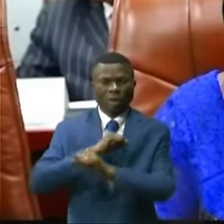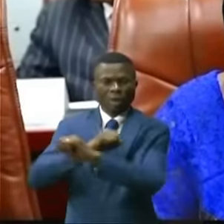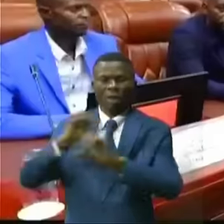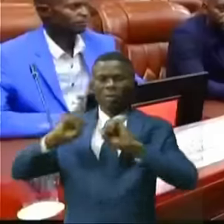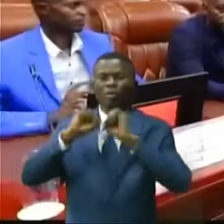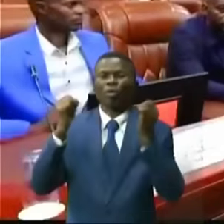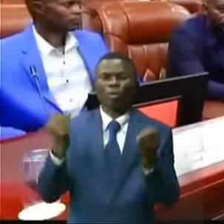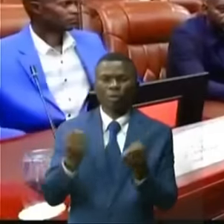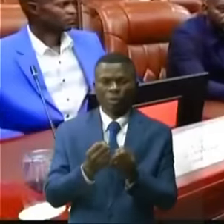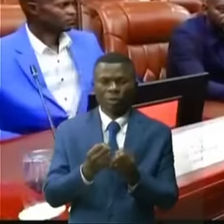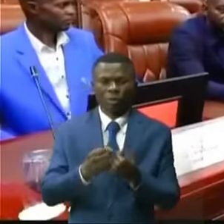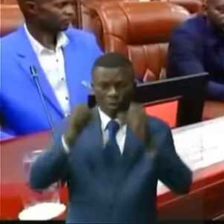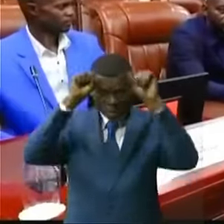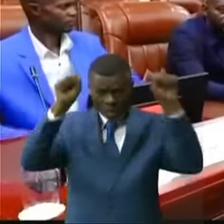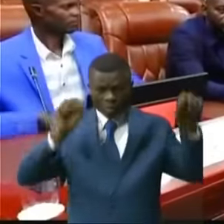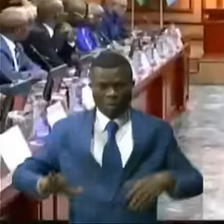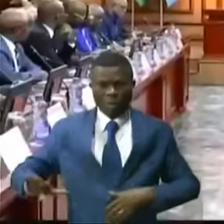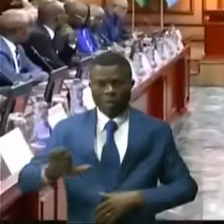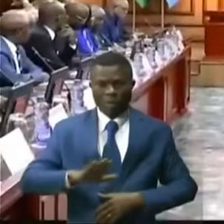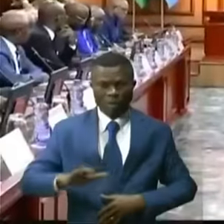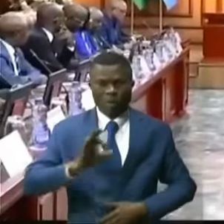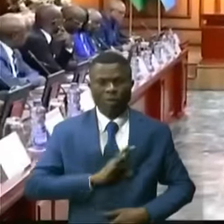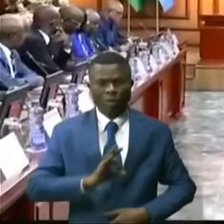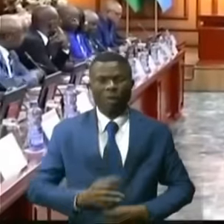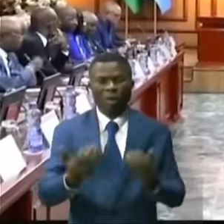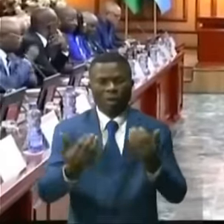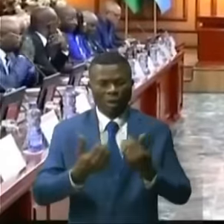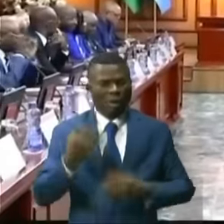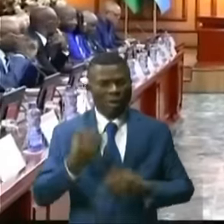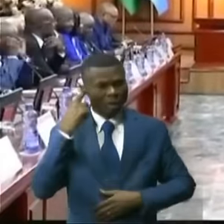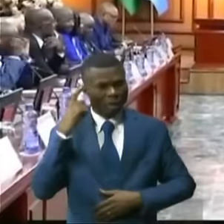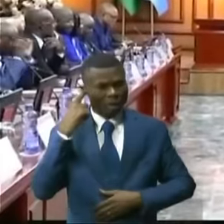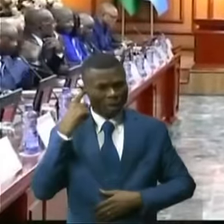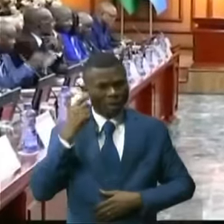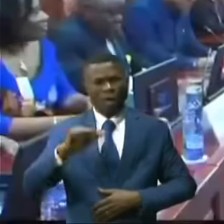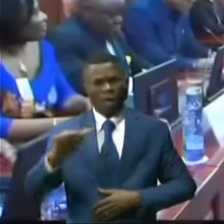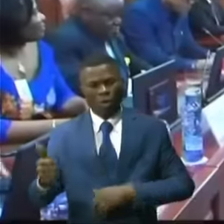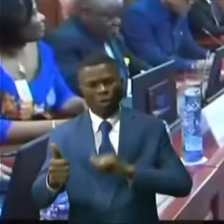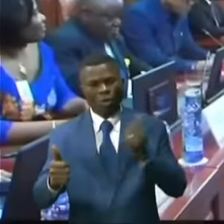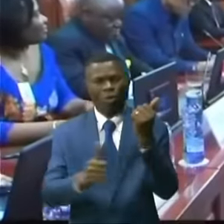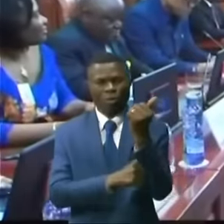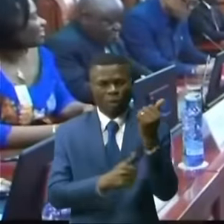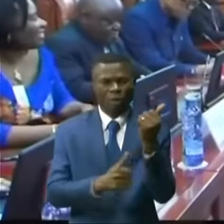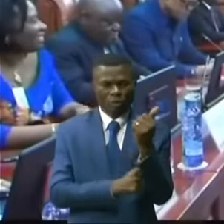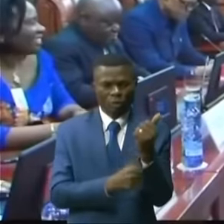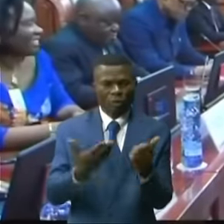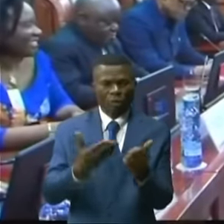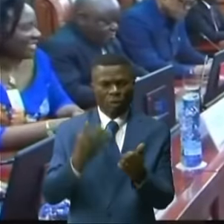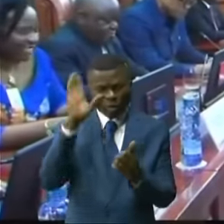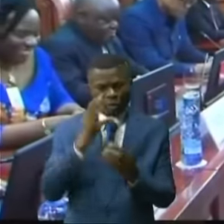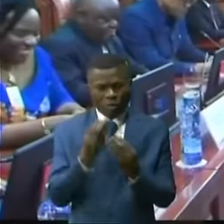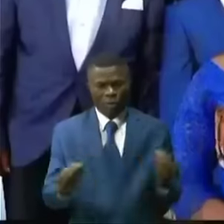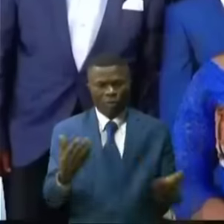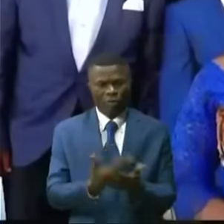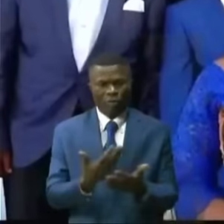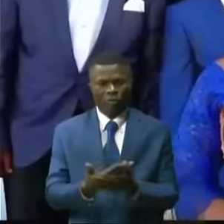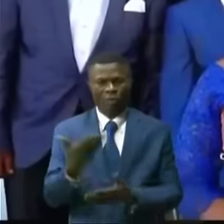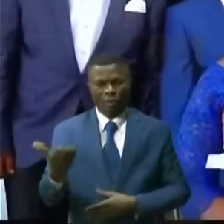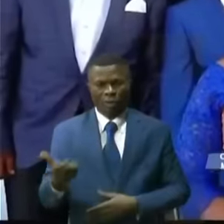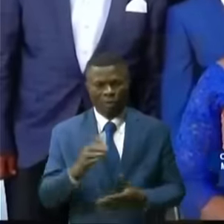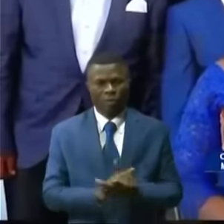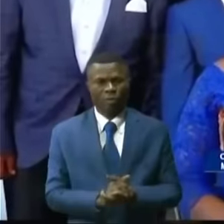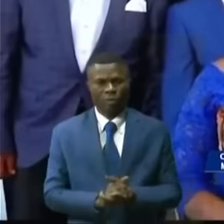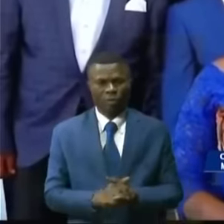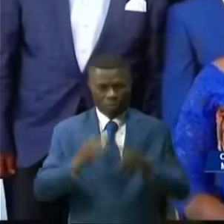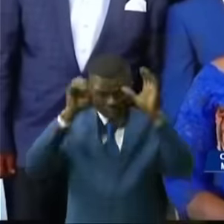sociale le président de la République a voulu écoutter les et les autres en vue d'une solution rapide et